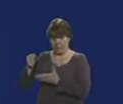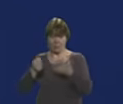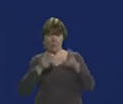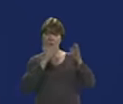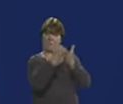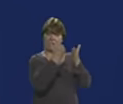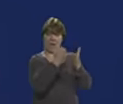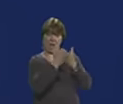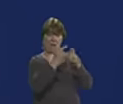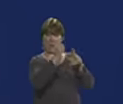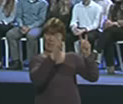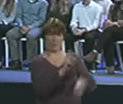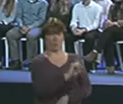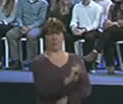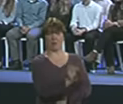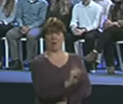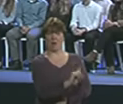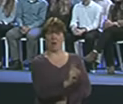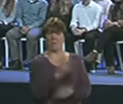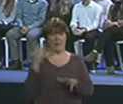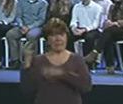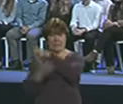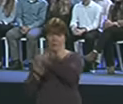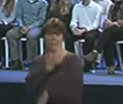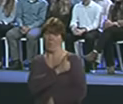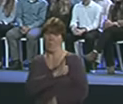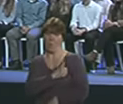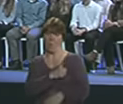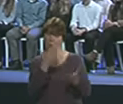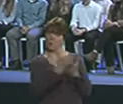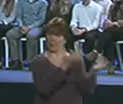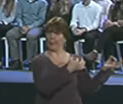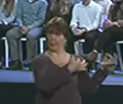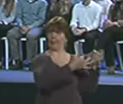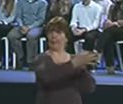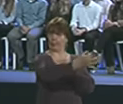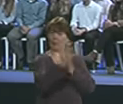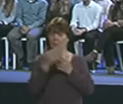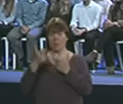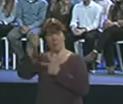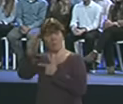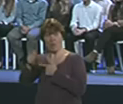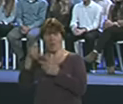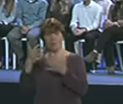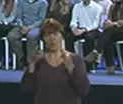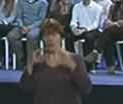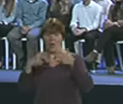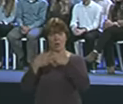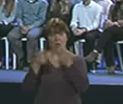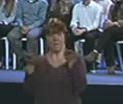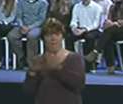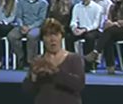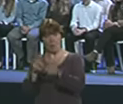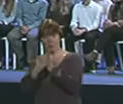salaire n'a pas été diminué. Mais quand la crise souffre et que vous êtes salarié d'une entreprise qui ferme, vous êtes au